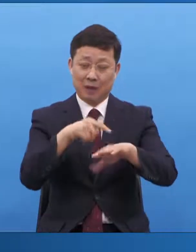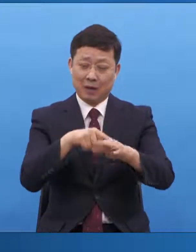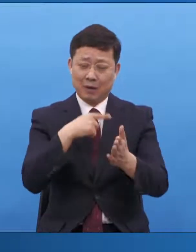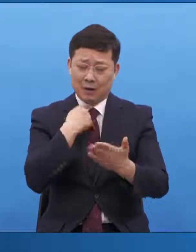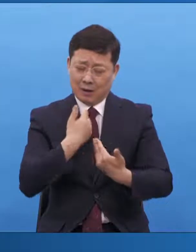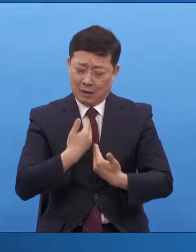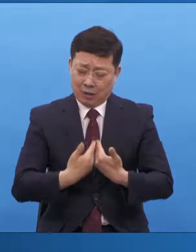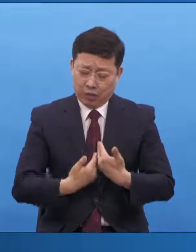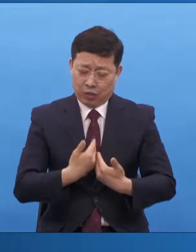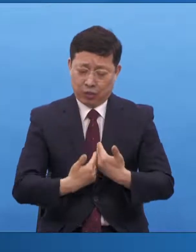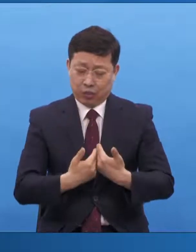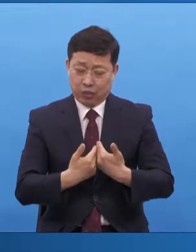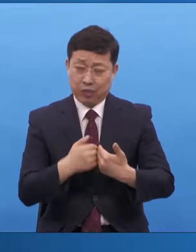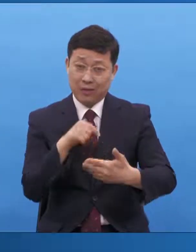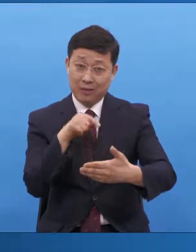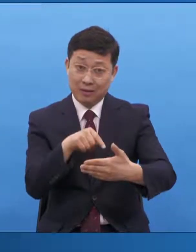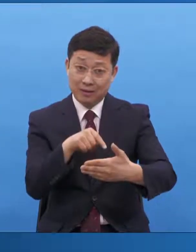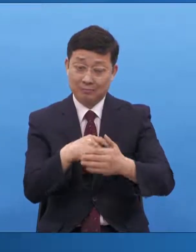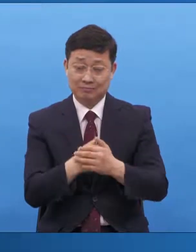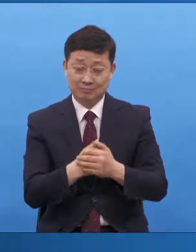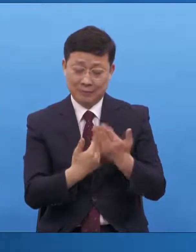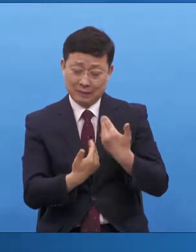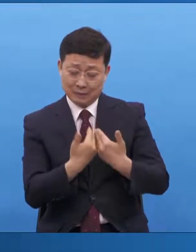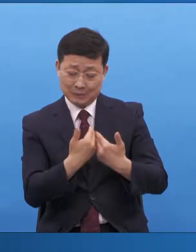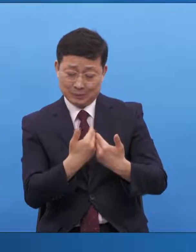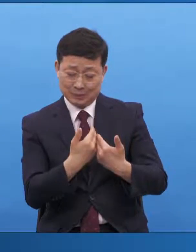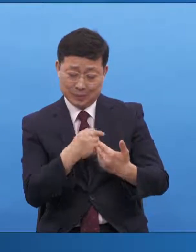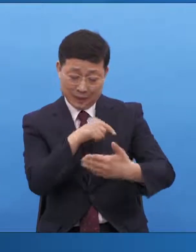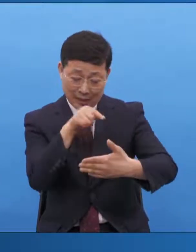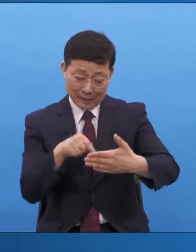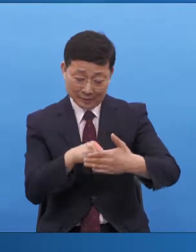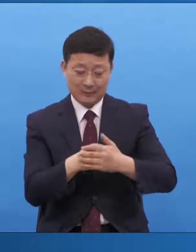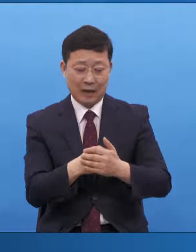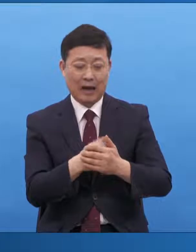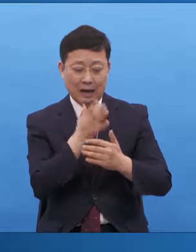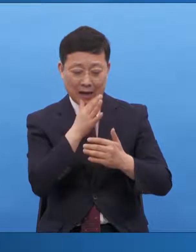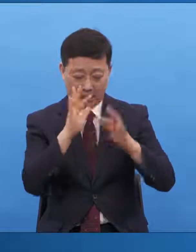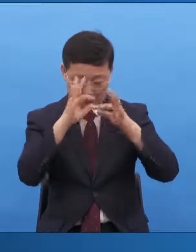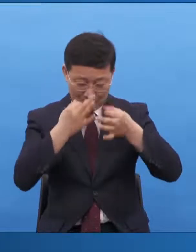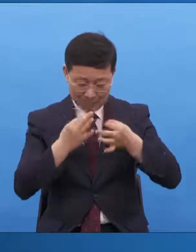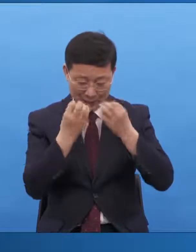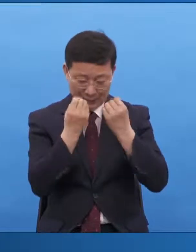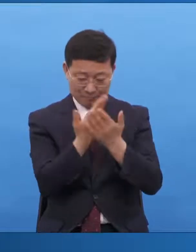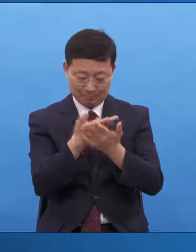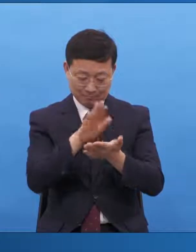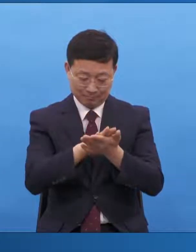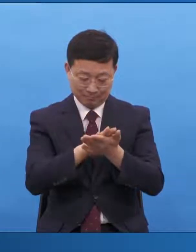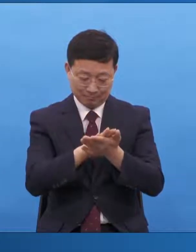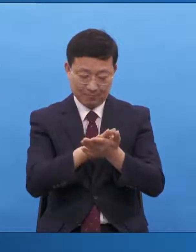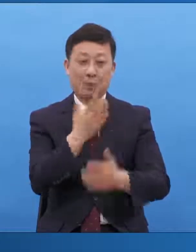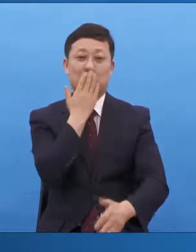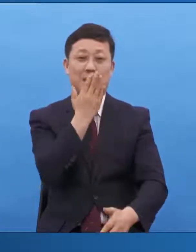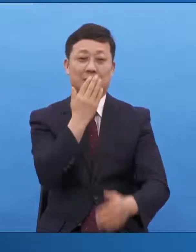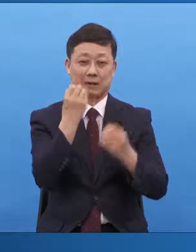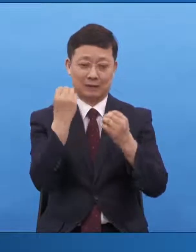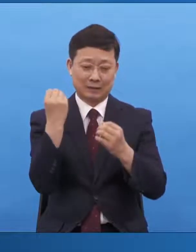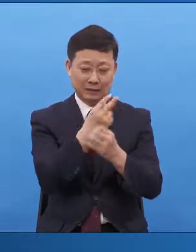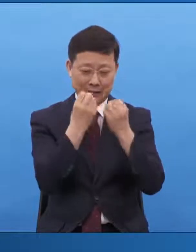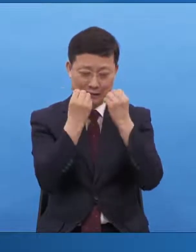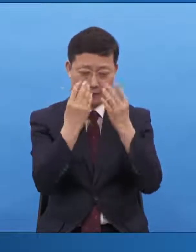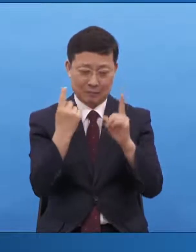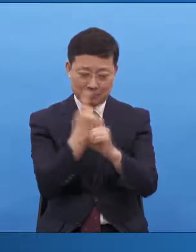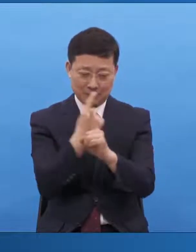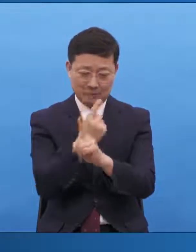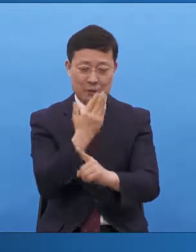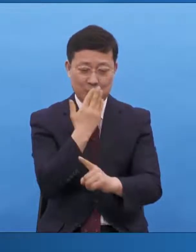conflicts. 여기서는 반드시 갱신될 게. And here, absolutely, we have renewal. 이렇게 딱 갱신되죠. That we have